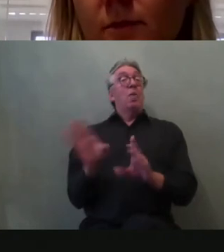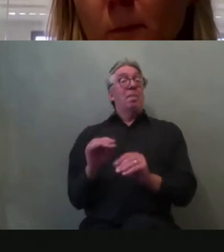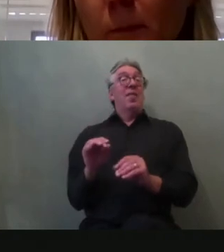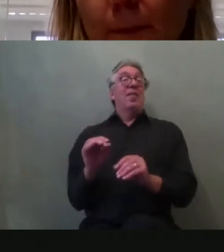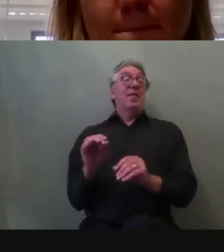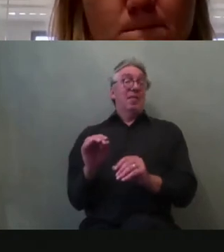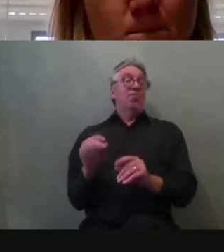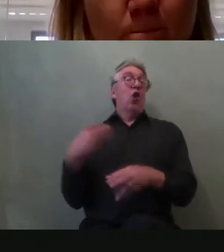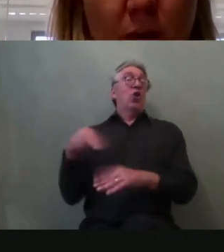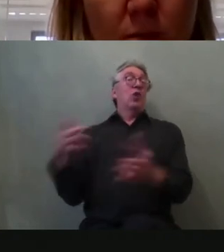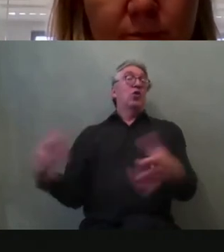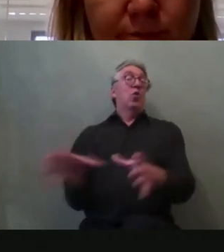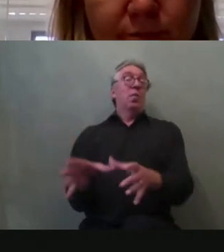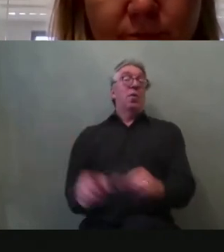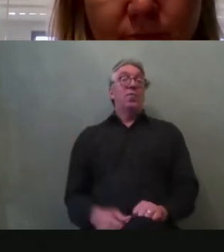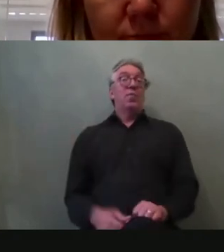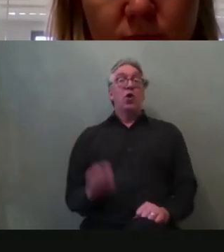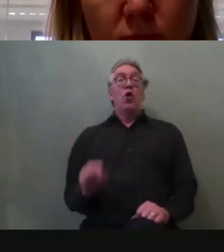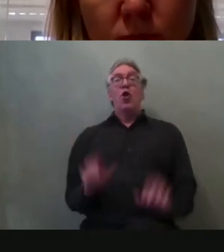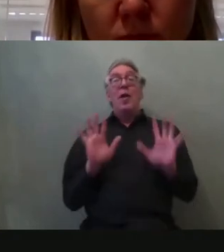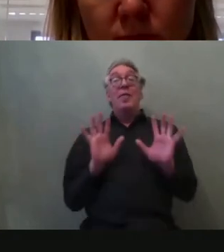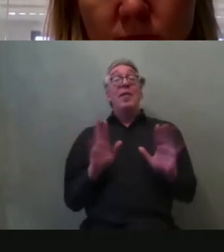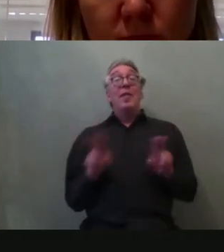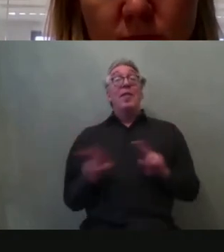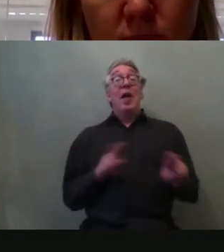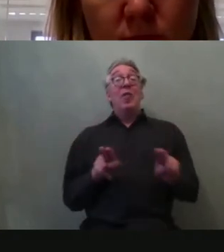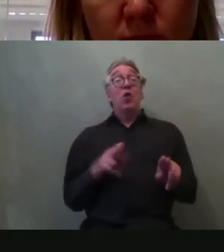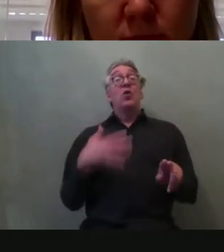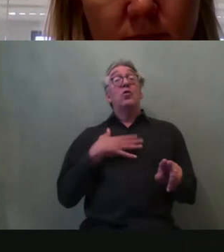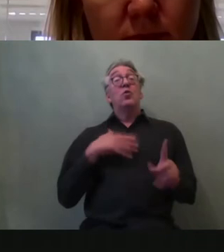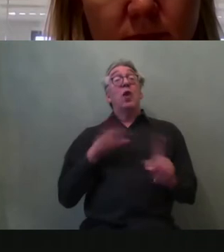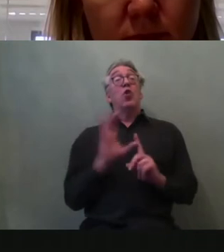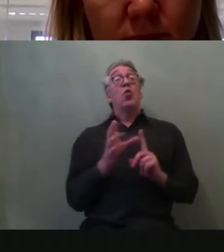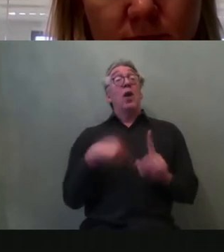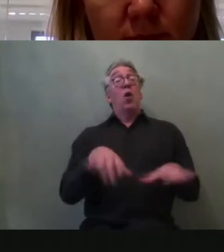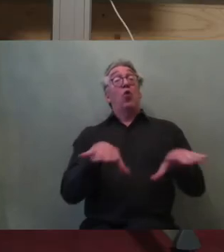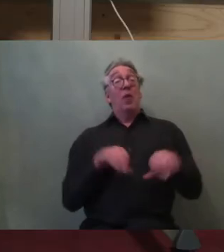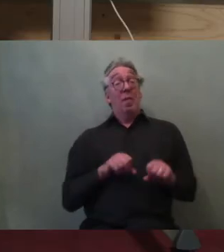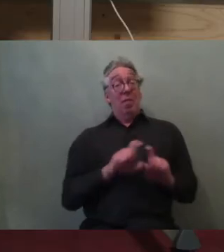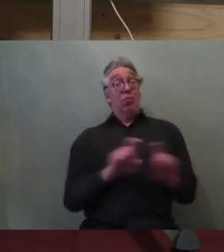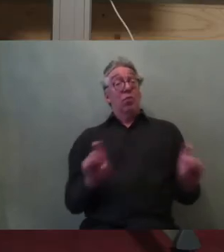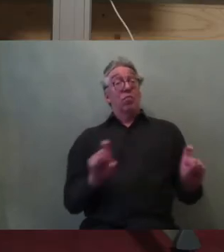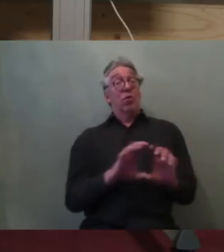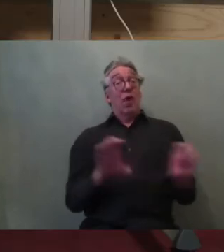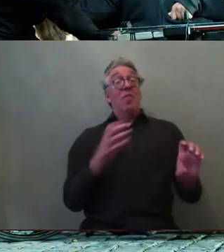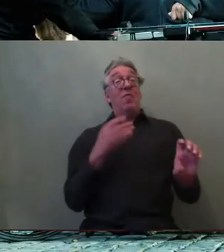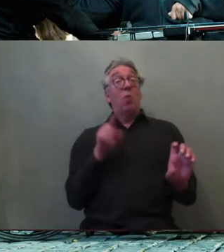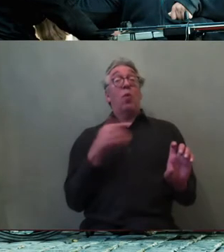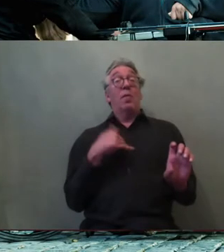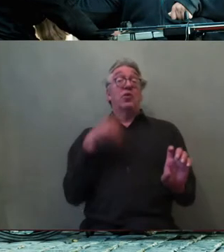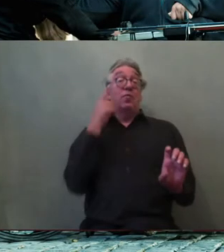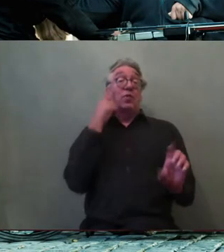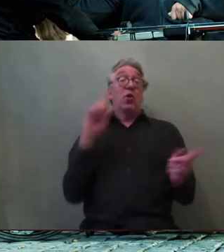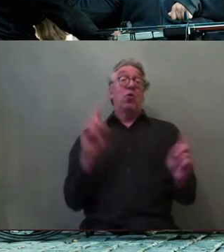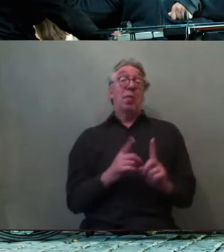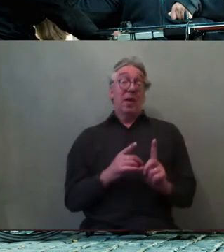Daarnaast het Kiemtheater, dat is een sociaal-culturele onderneming voor mensen met een verstandelijke beperking. En zij